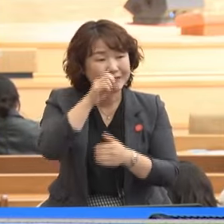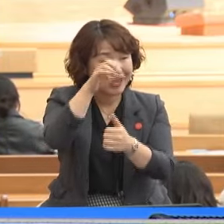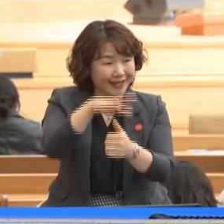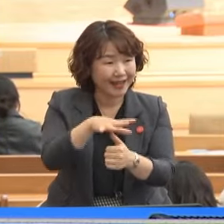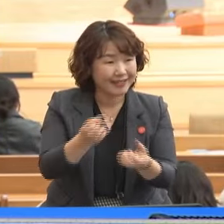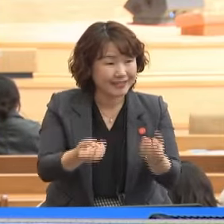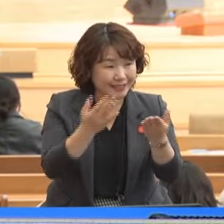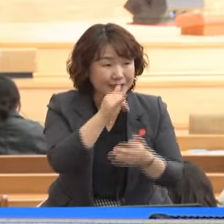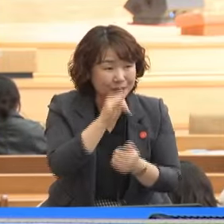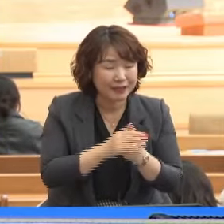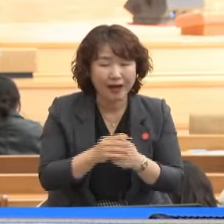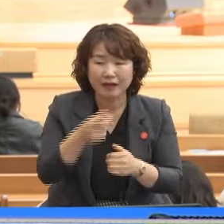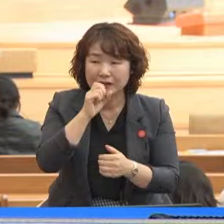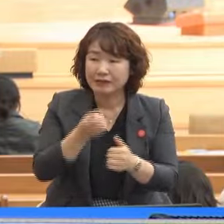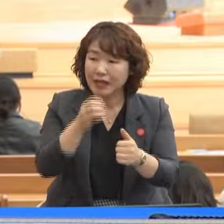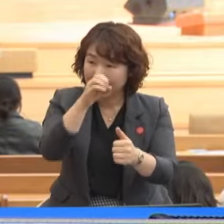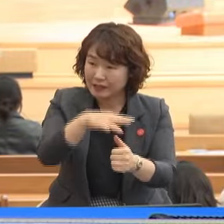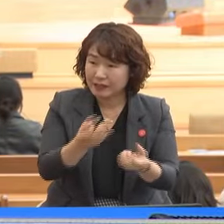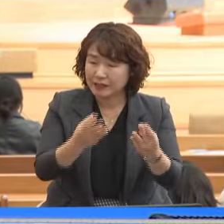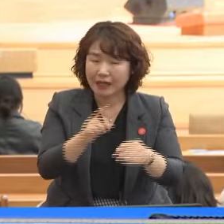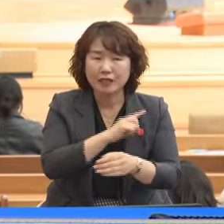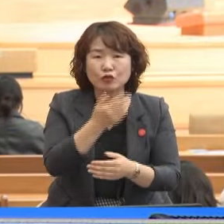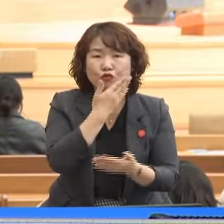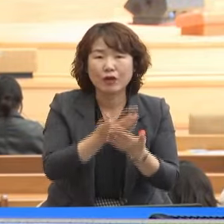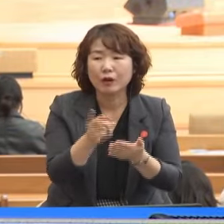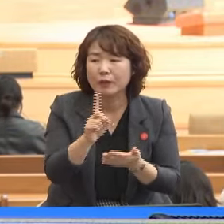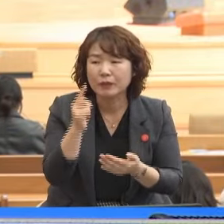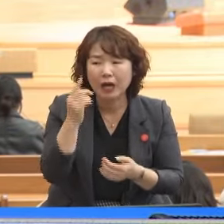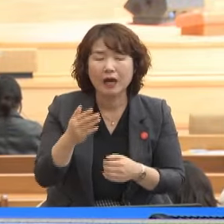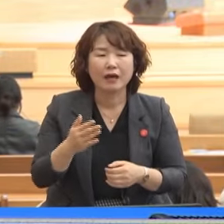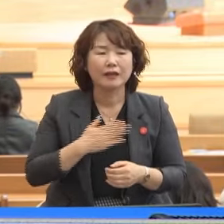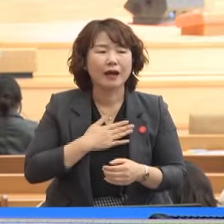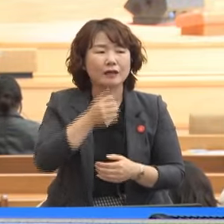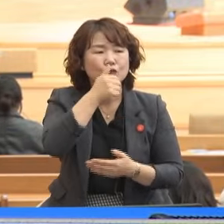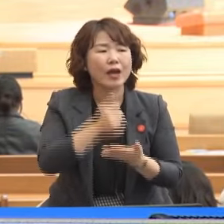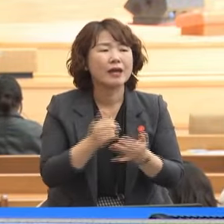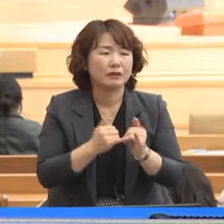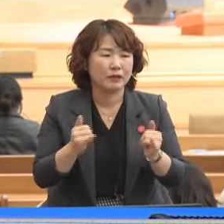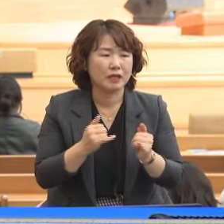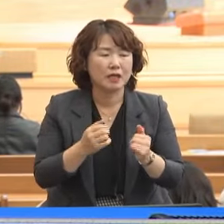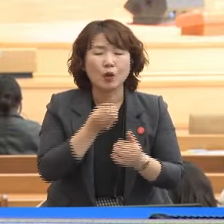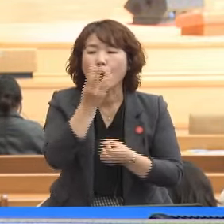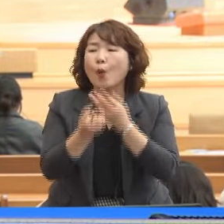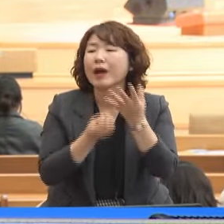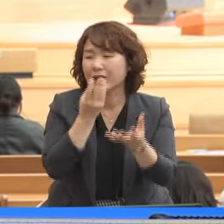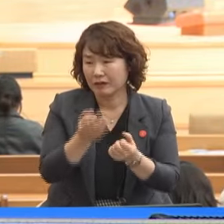조건이 회개입니다. 내가 죄인됨을 인정하는 거죠.